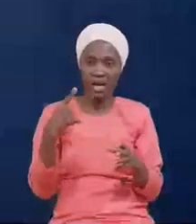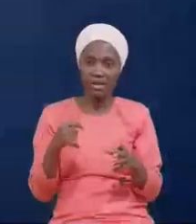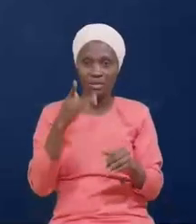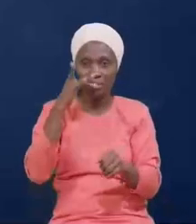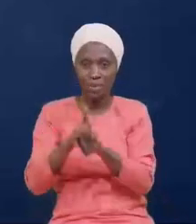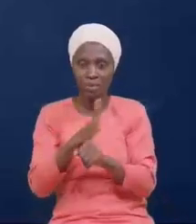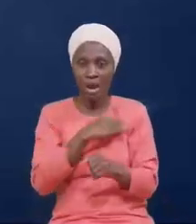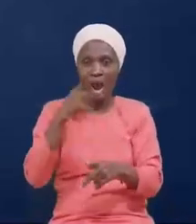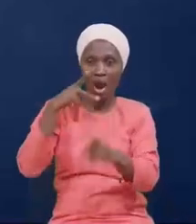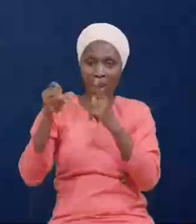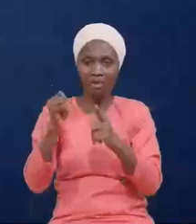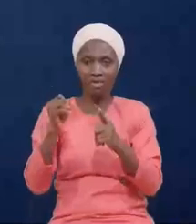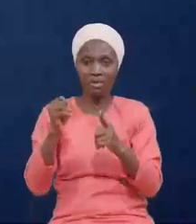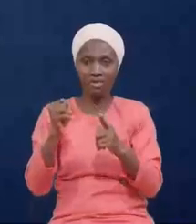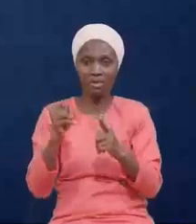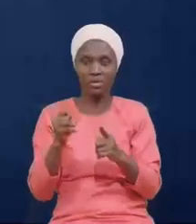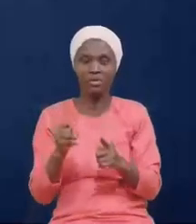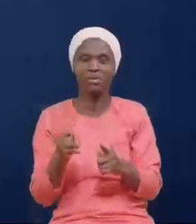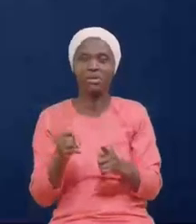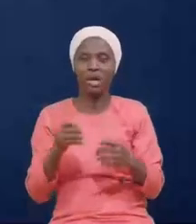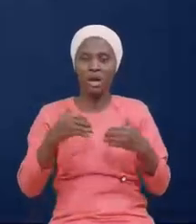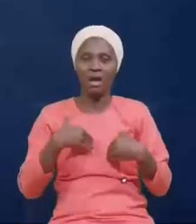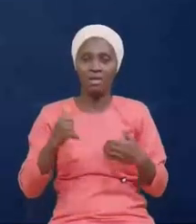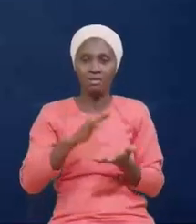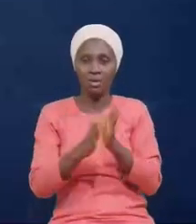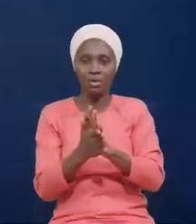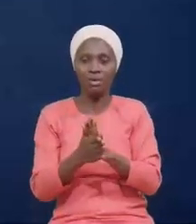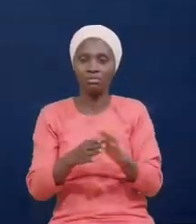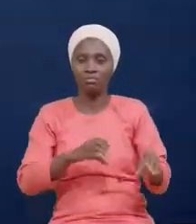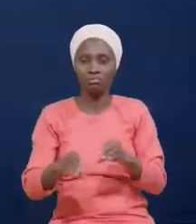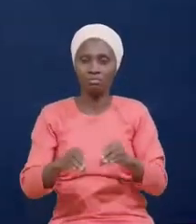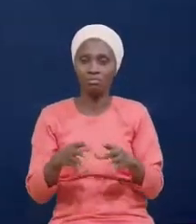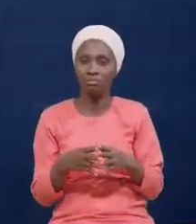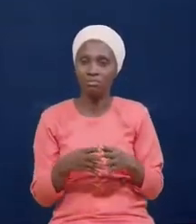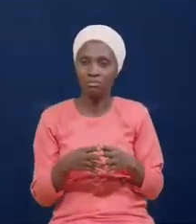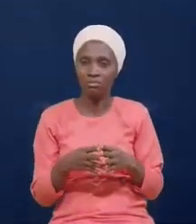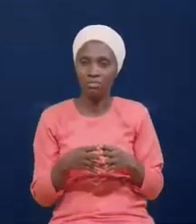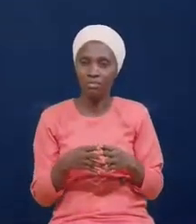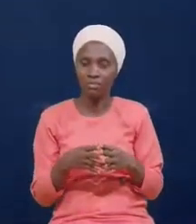La promesse et la prophétie se sont accomplies.